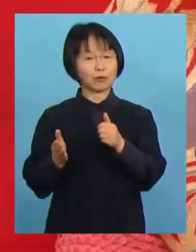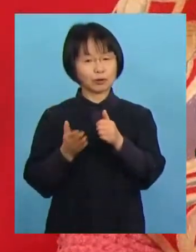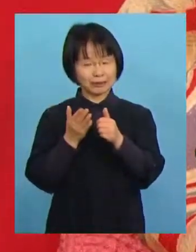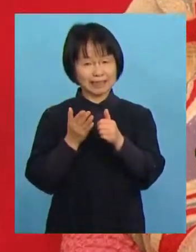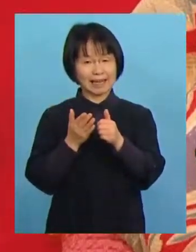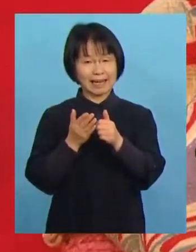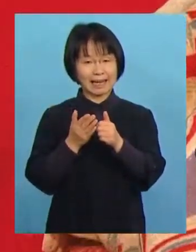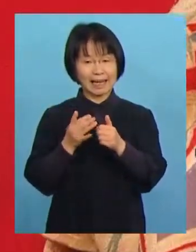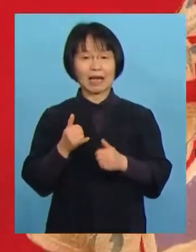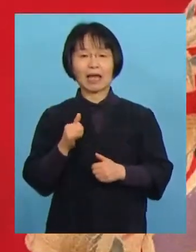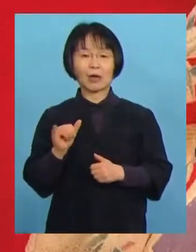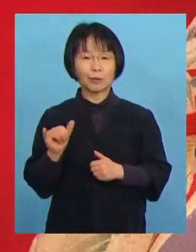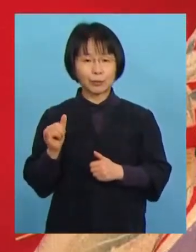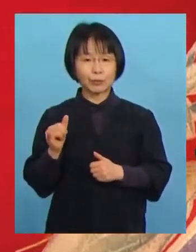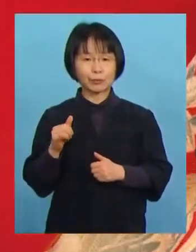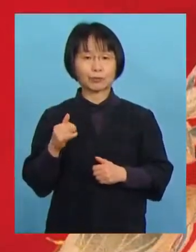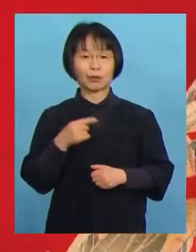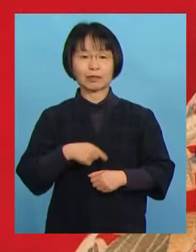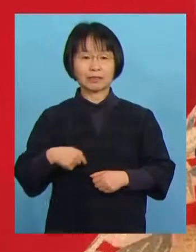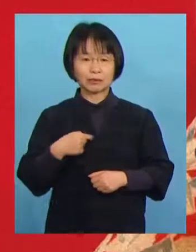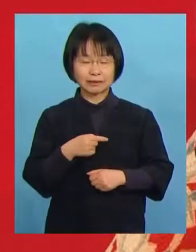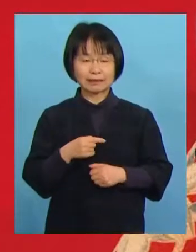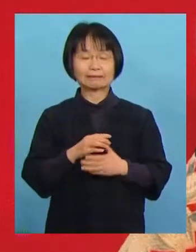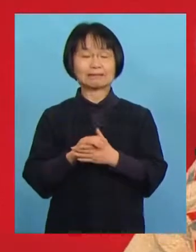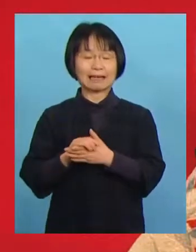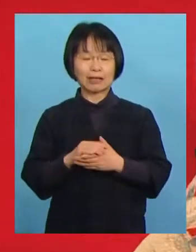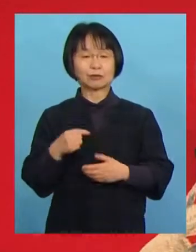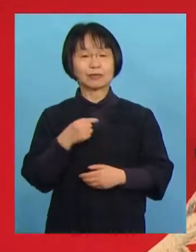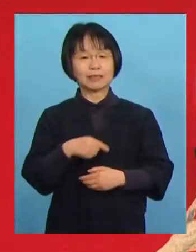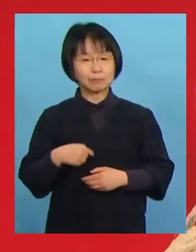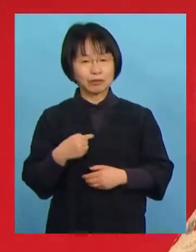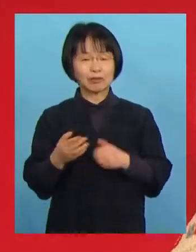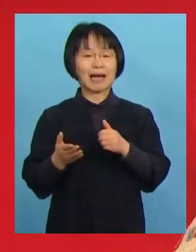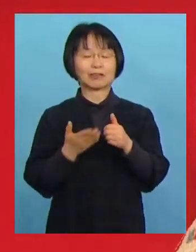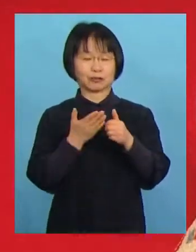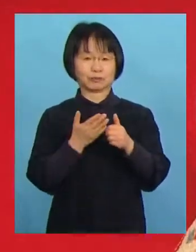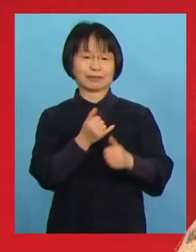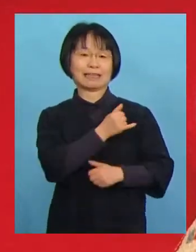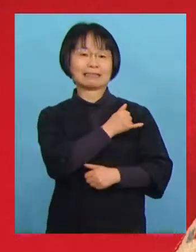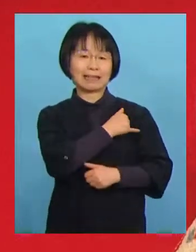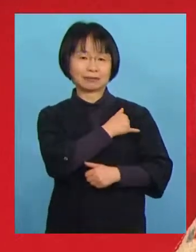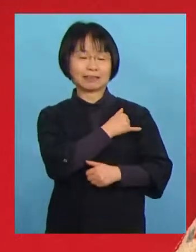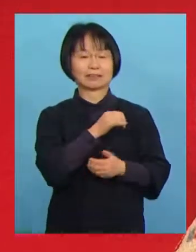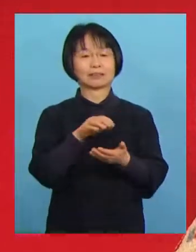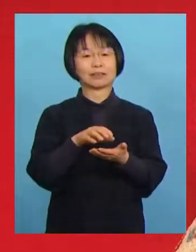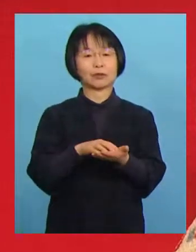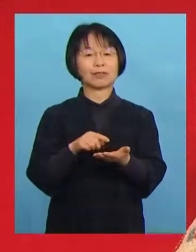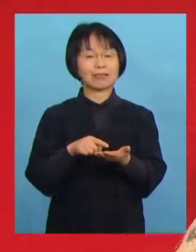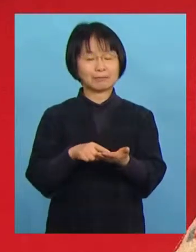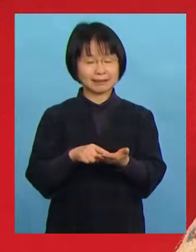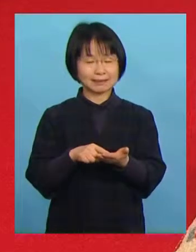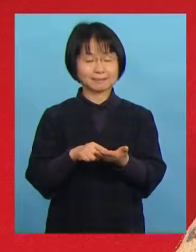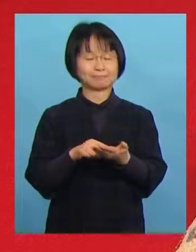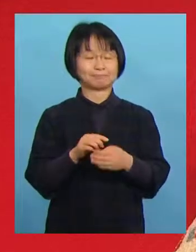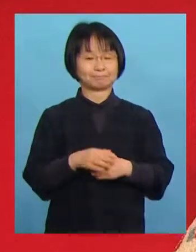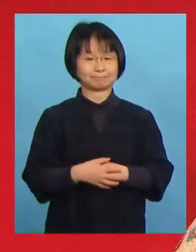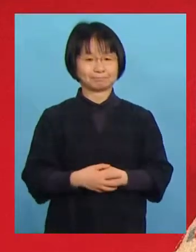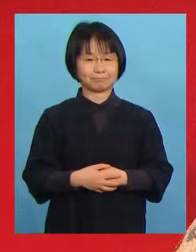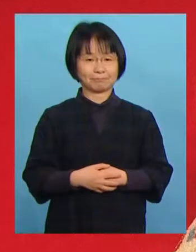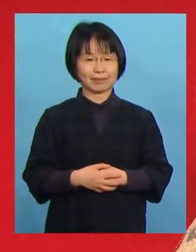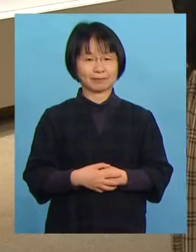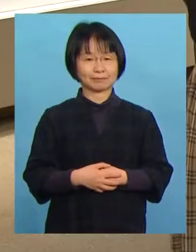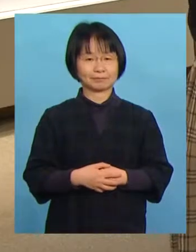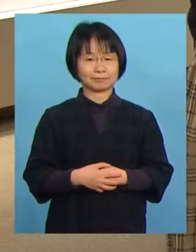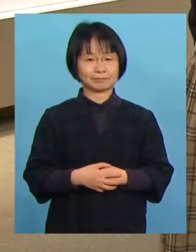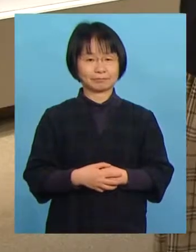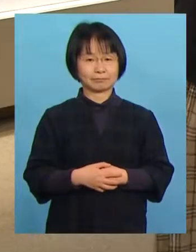ようなそういった気持ちを育むのに役立つというふうに書かれています。 なるほど、お子さんの成長も見守っていたんですね。 そうです